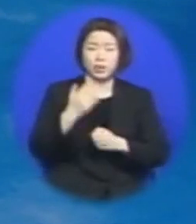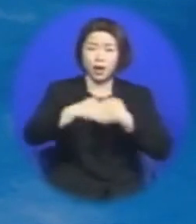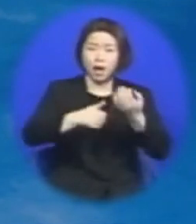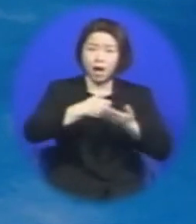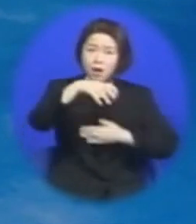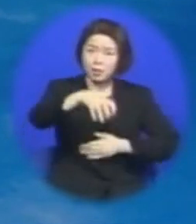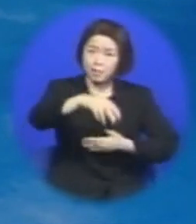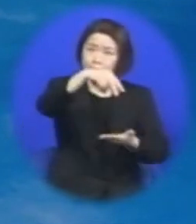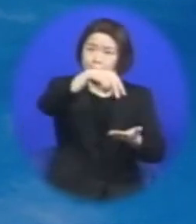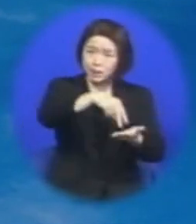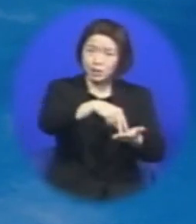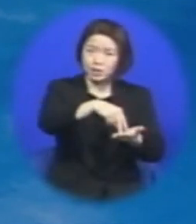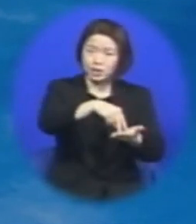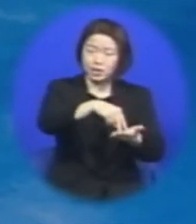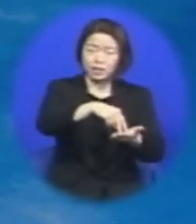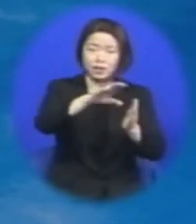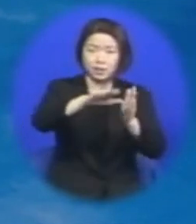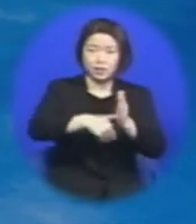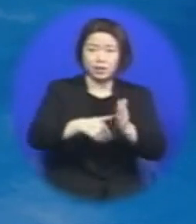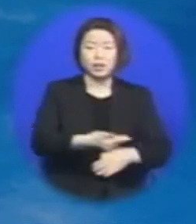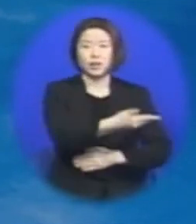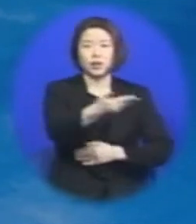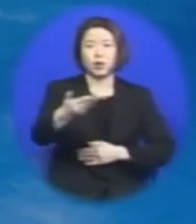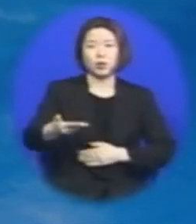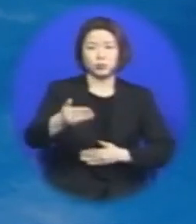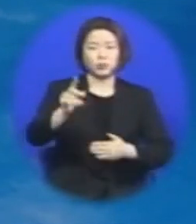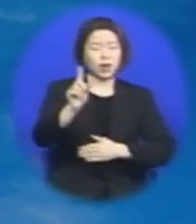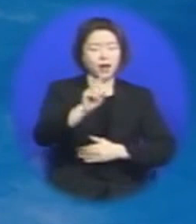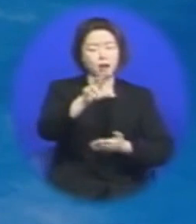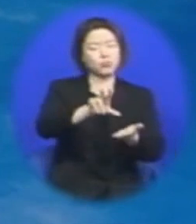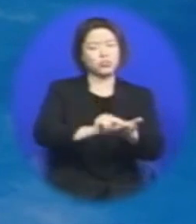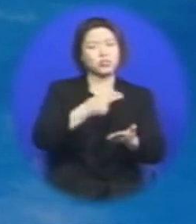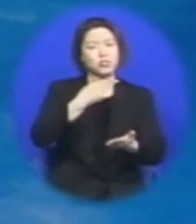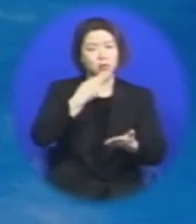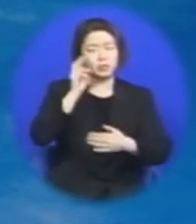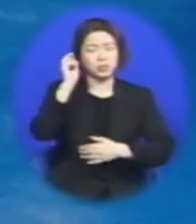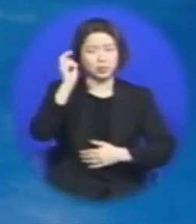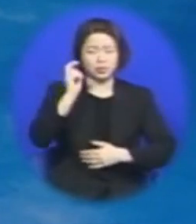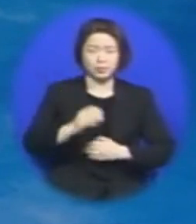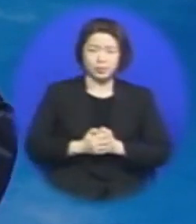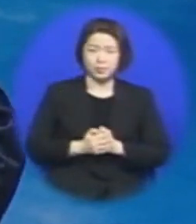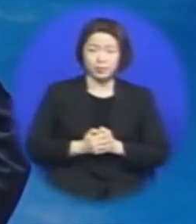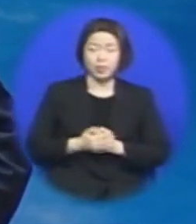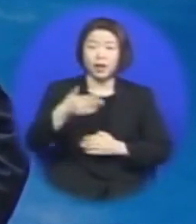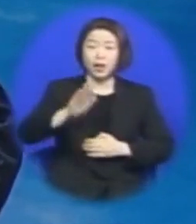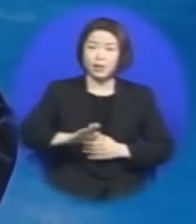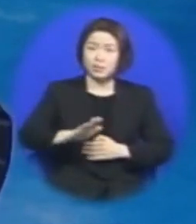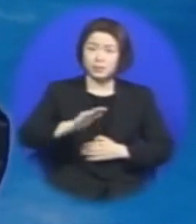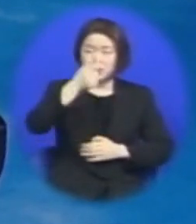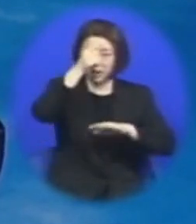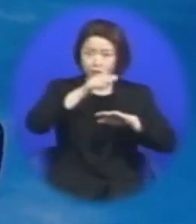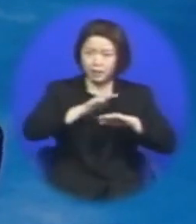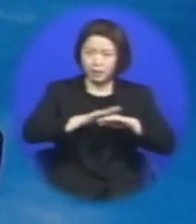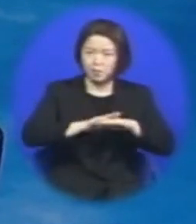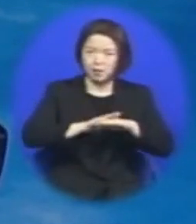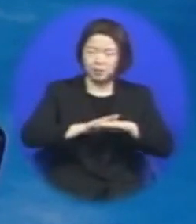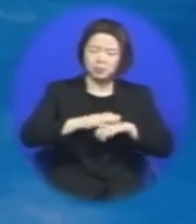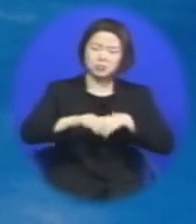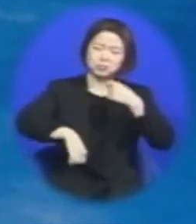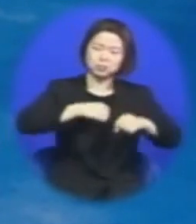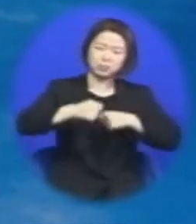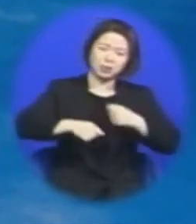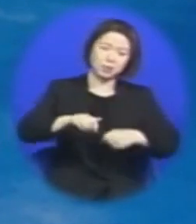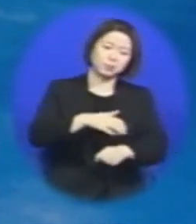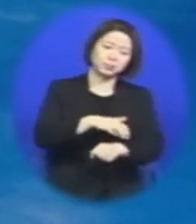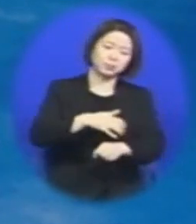때 여러분은 문제가 없습니다 그렇지만 예배를 건성으로 드리는 사람은 이게 심각한